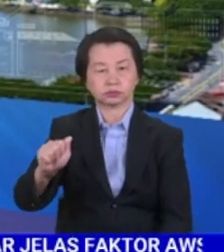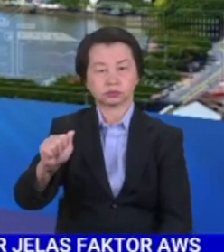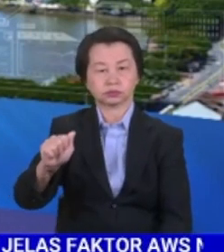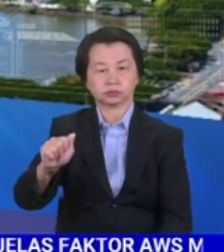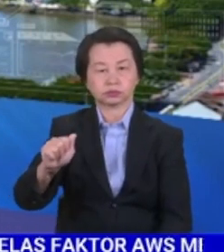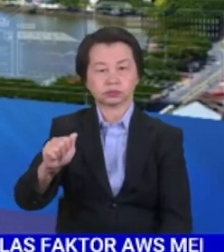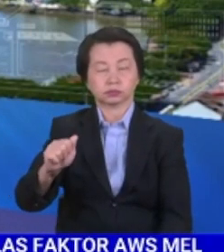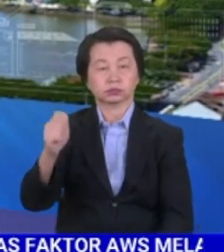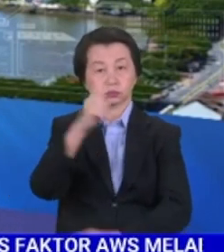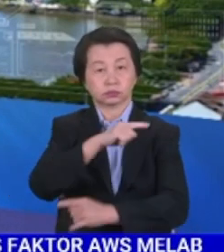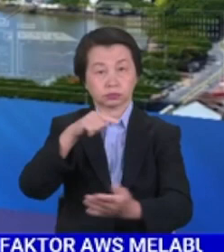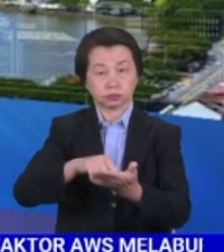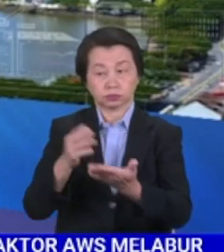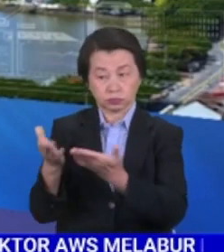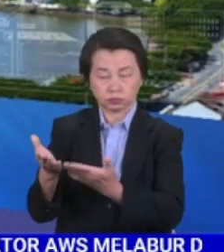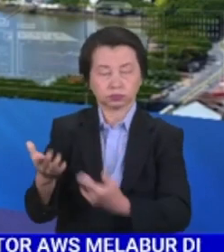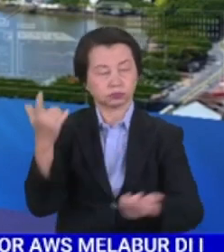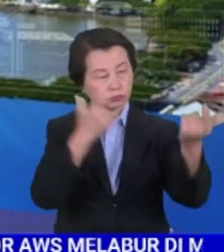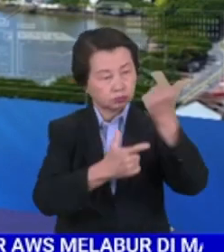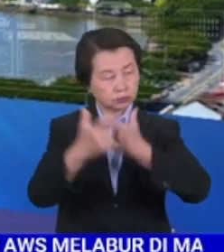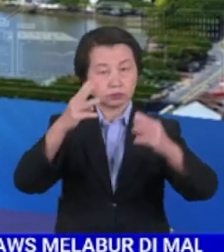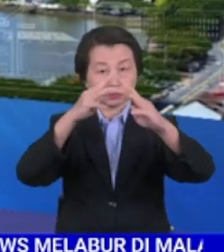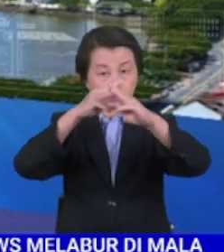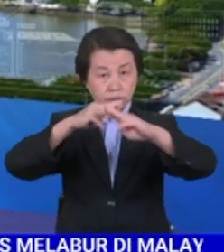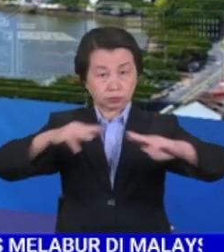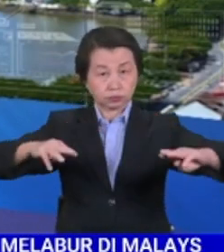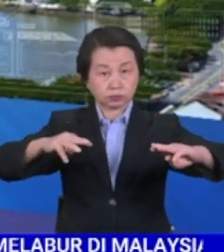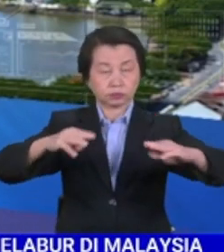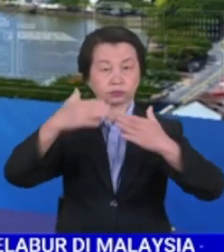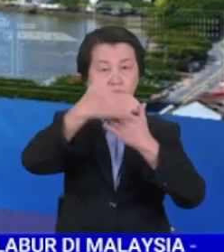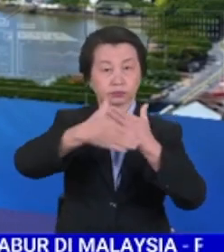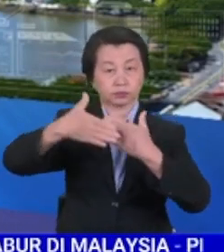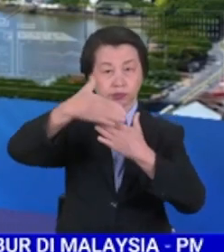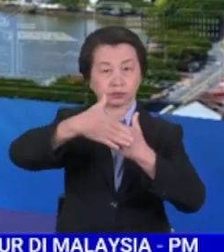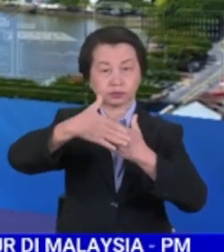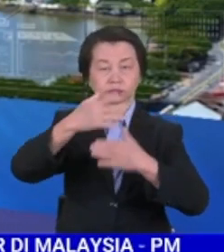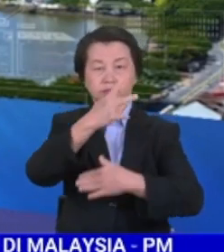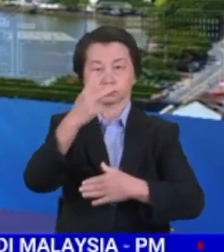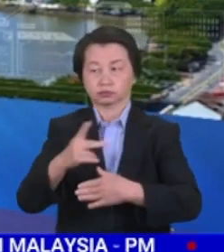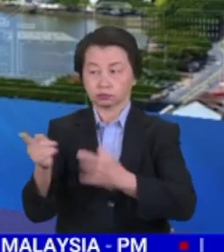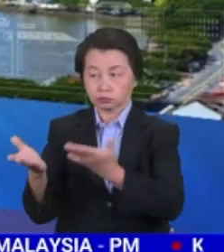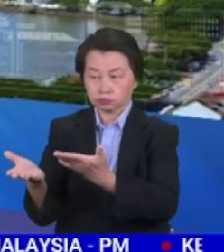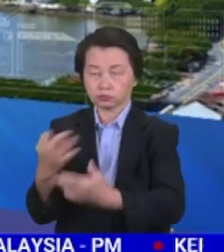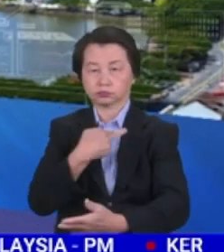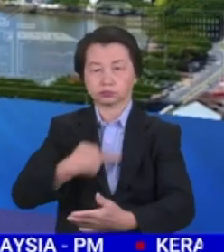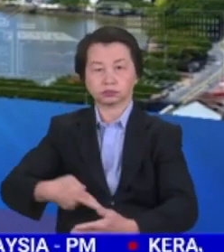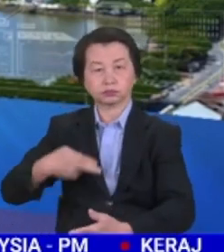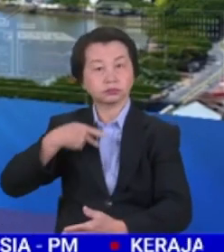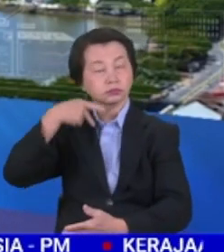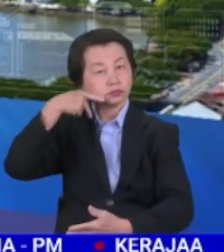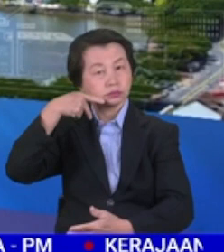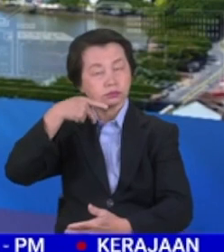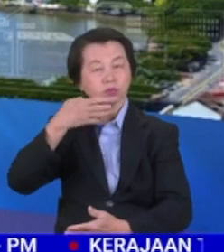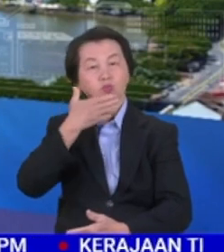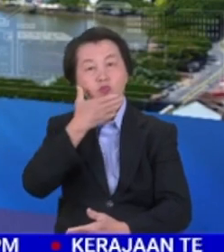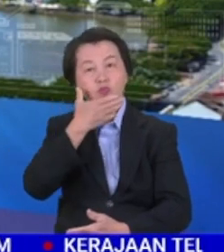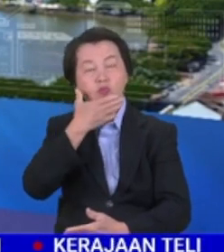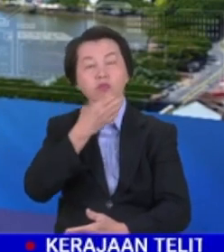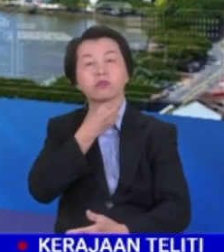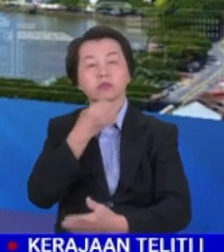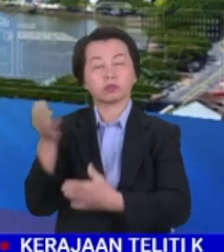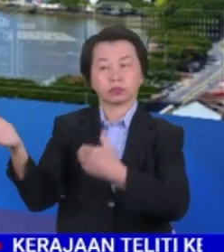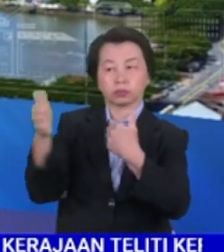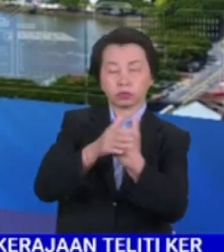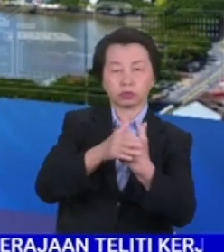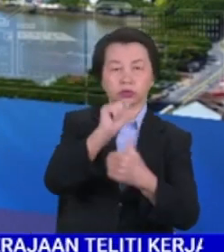Muazzam Shah hari ini berkenan melawat ke Muzium Budaya Borneo di Kuching. Keberangkatan tiba Raja Puan Muda Perak pada pukul